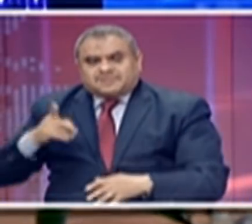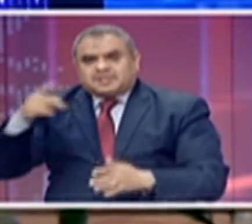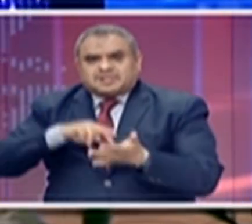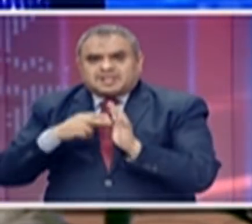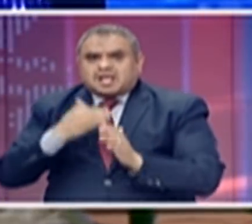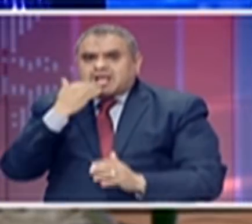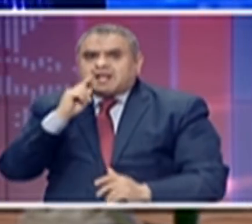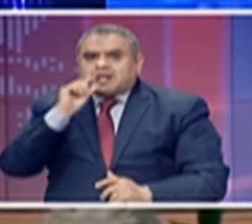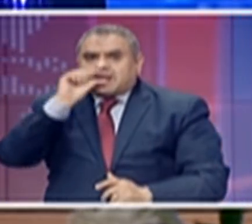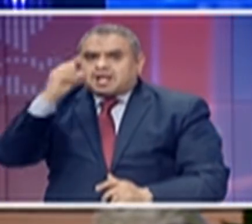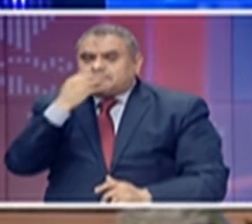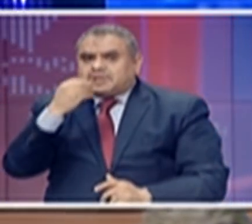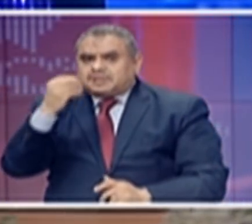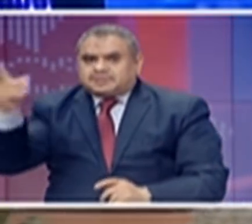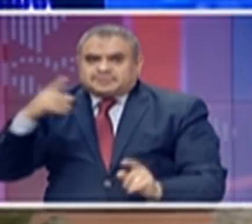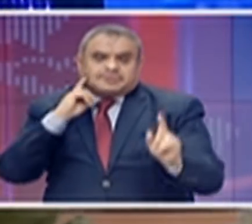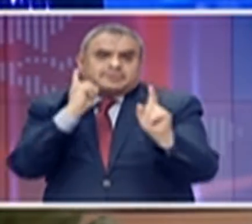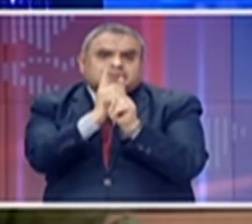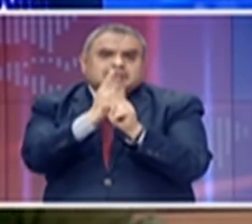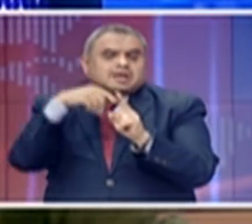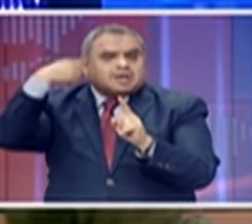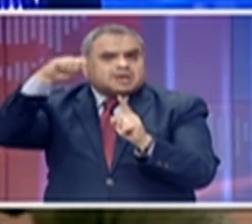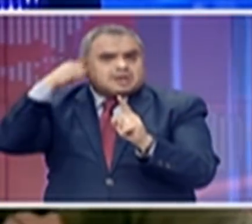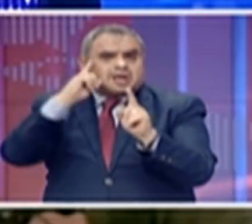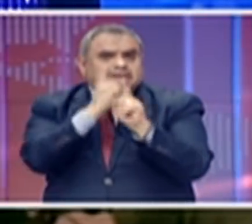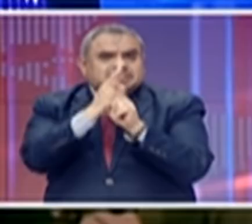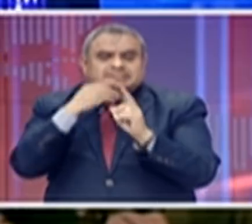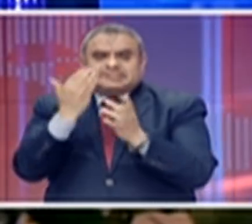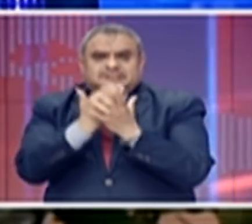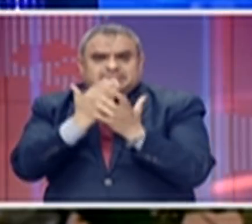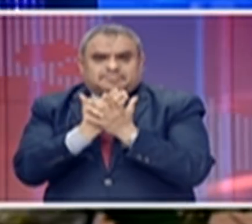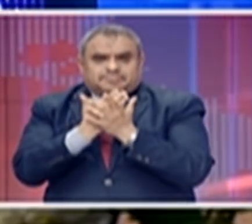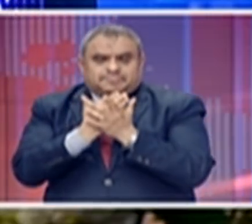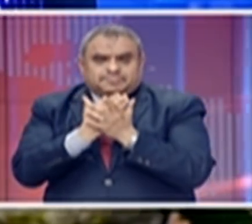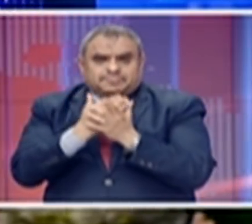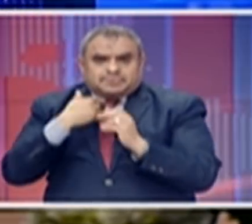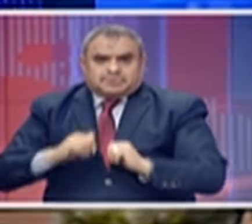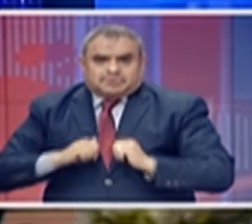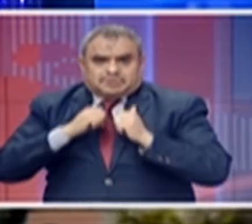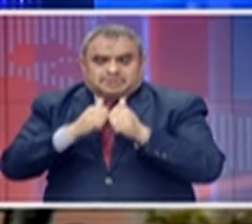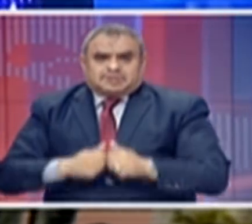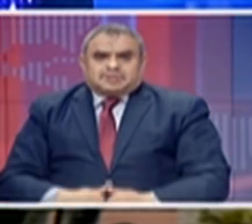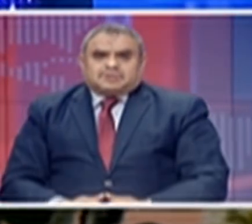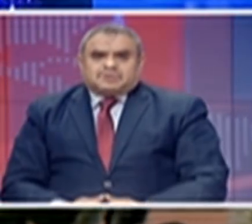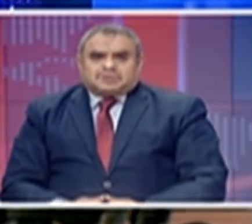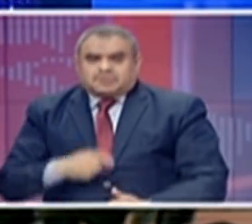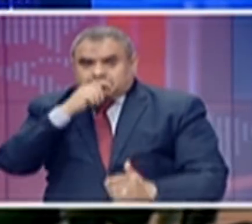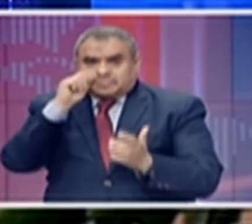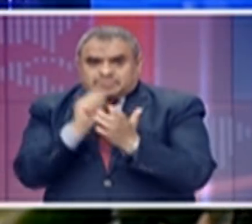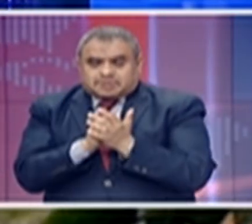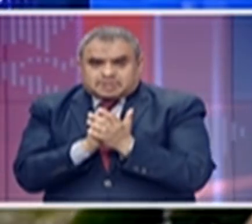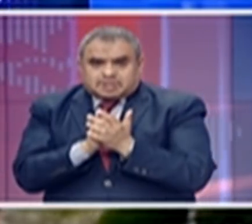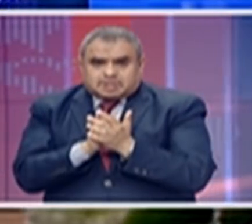حمادة. نعم. انت رايح تقابل الريس ليه؟ هو حضر انا مش رايح، هو انا بصراحة